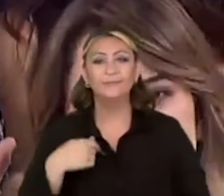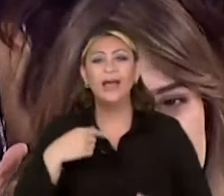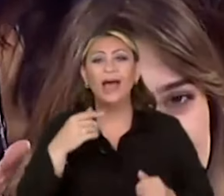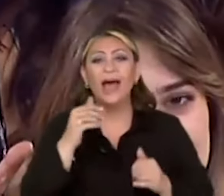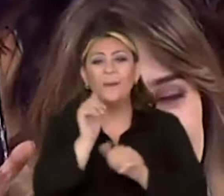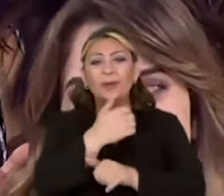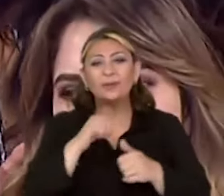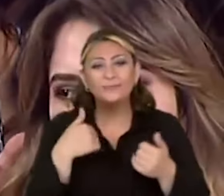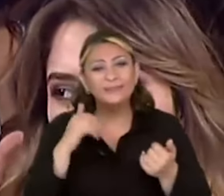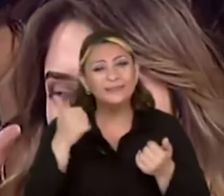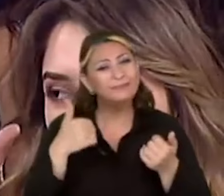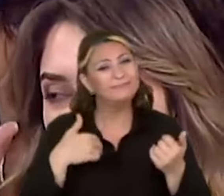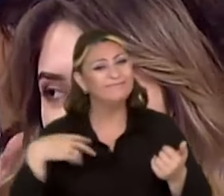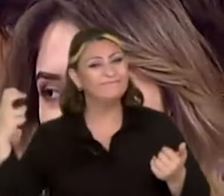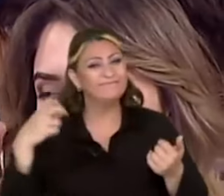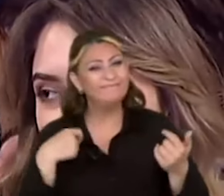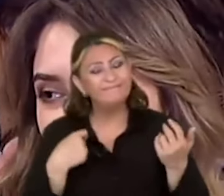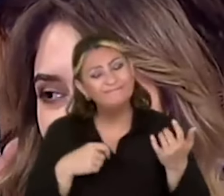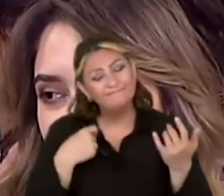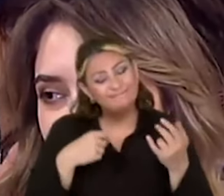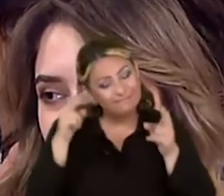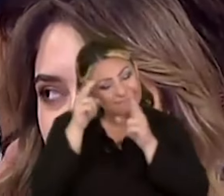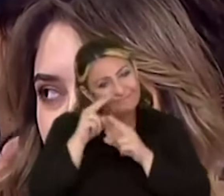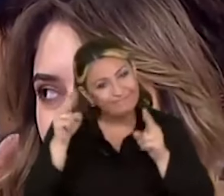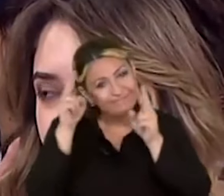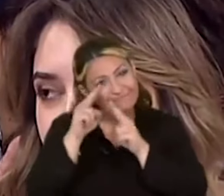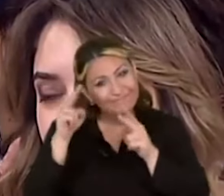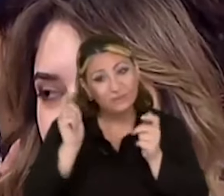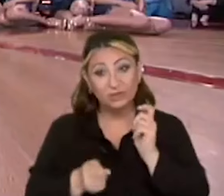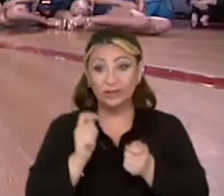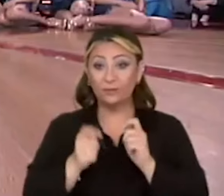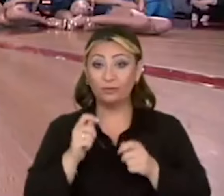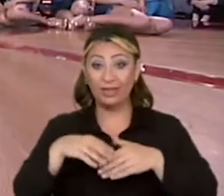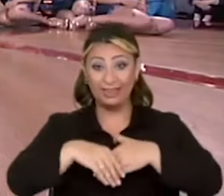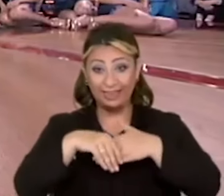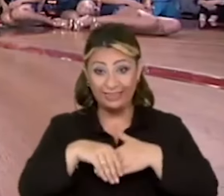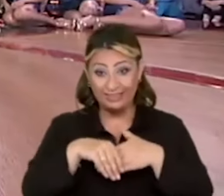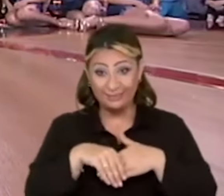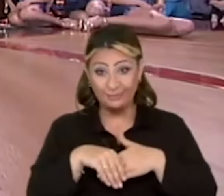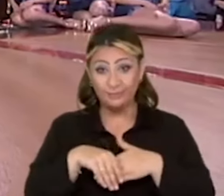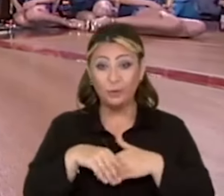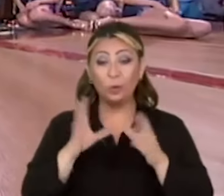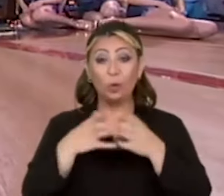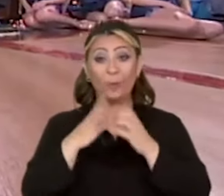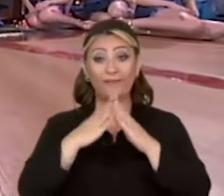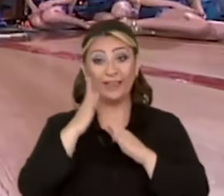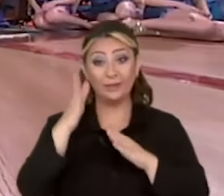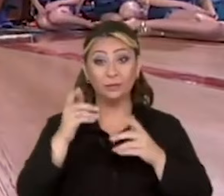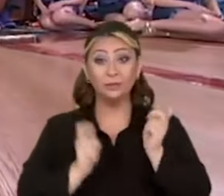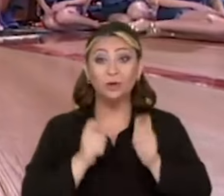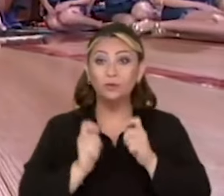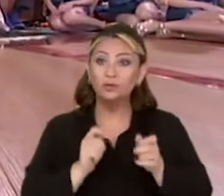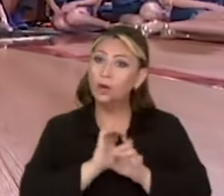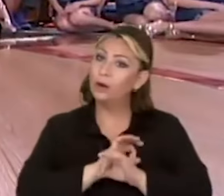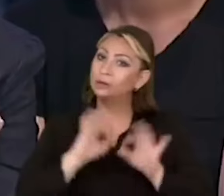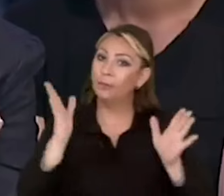grubumuz vardı. Ben de ne zaman acaba kaygısızlarda çalacağım diye hep hayal ederdim. Davulcularıyla tanıştım. Grup evine gittik. Ama davulcu acayip